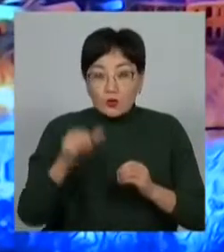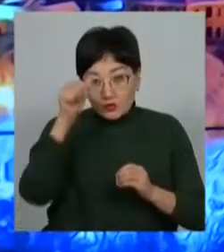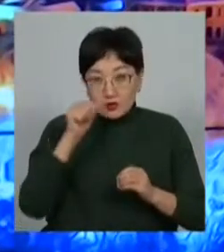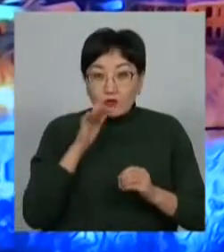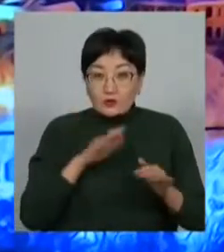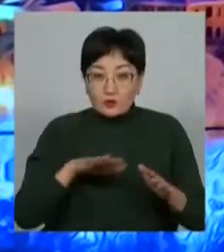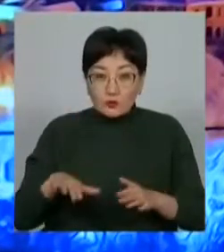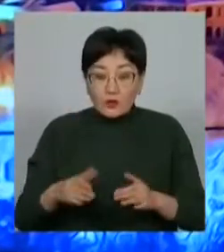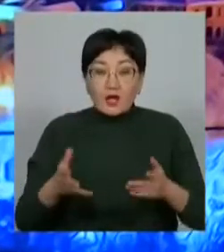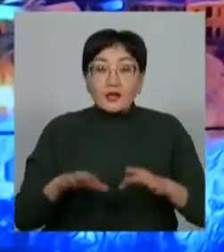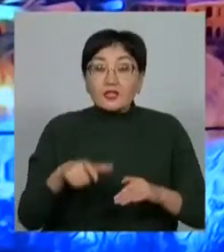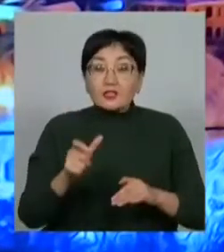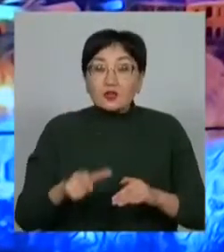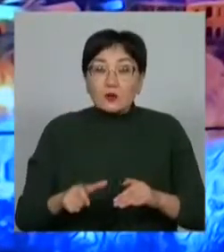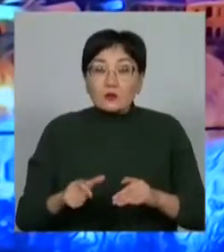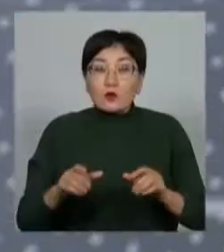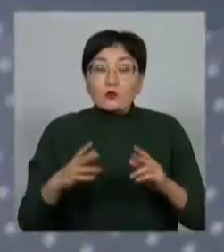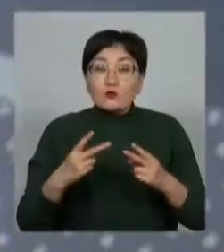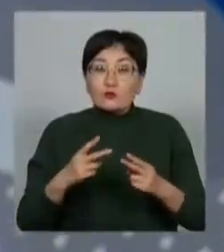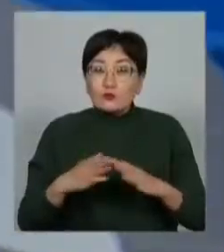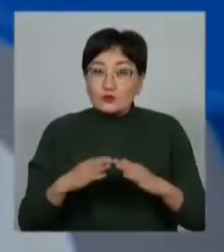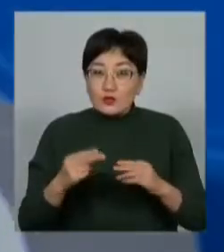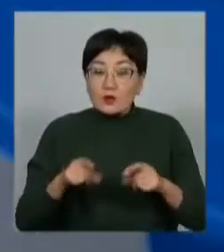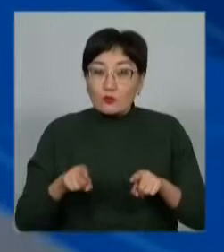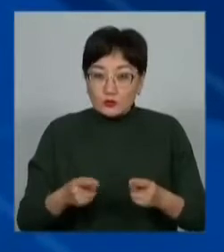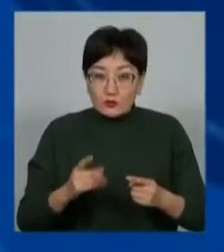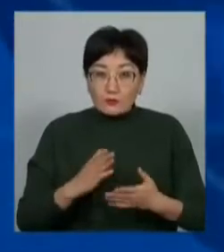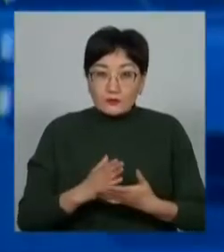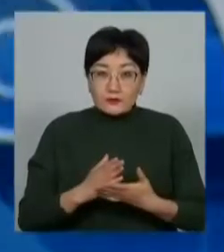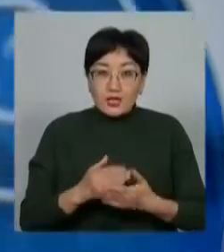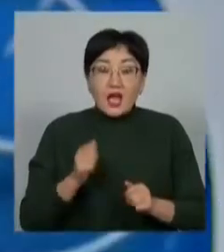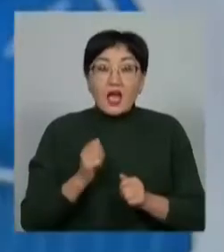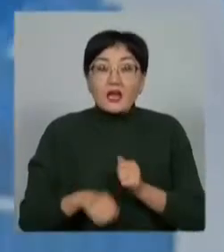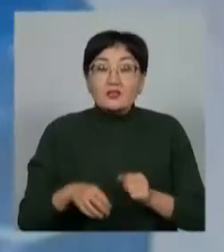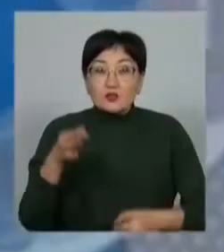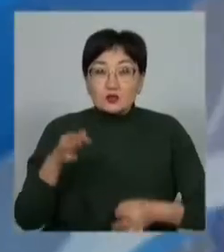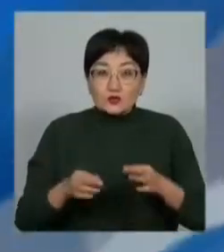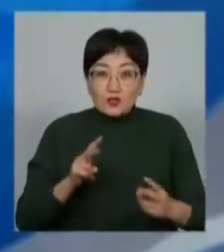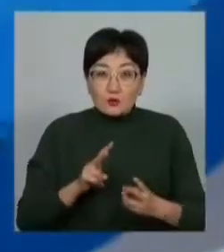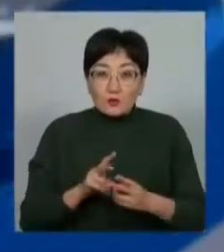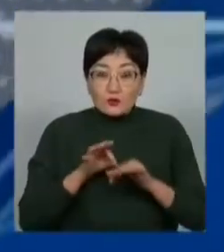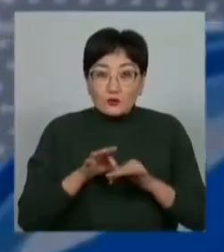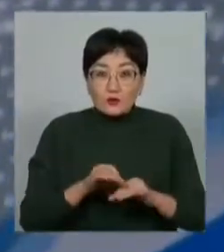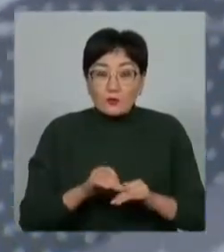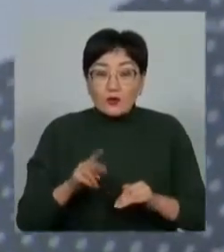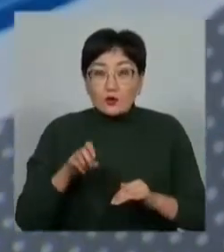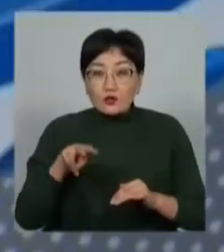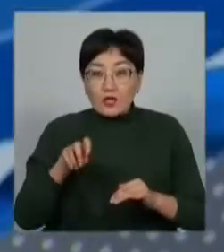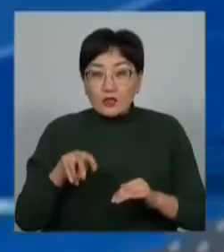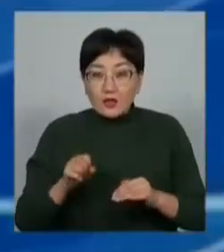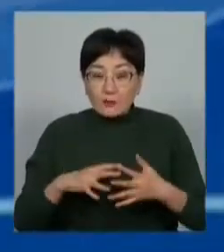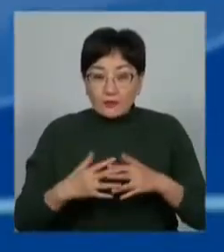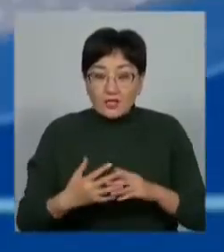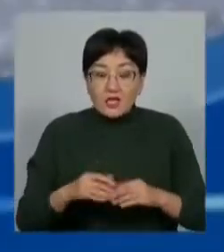асқан. Ал қалғандары үй қамағында. Одан бөлек, әр сот отырысы өткен сайын Гүлдала елді